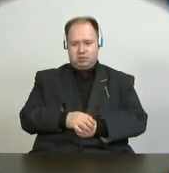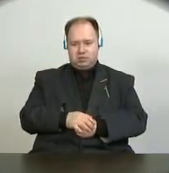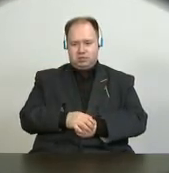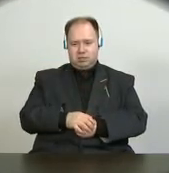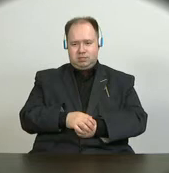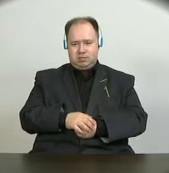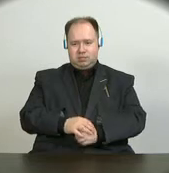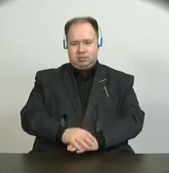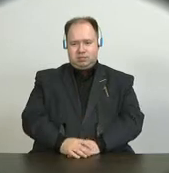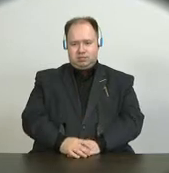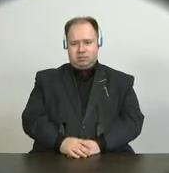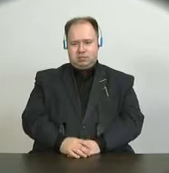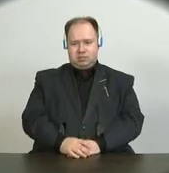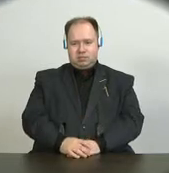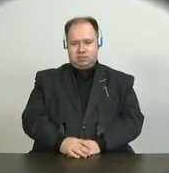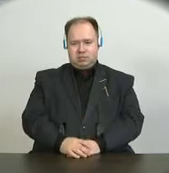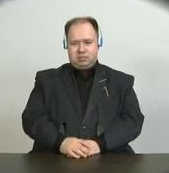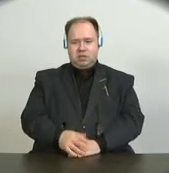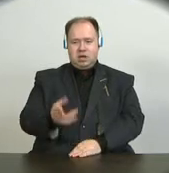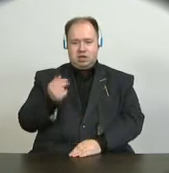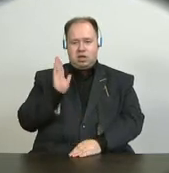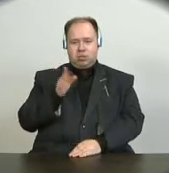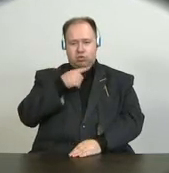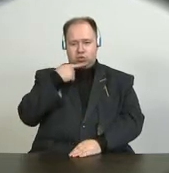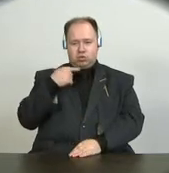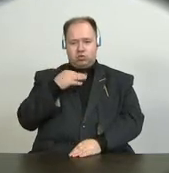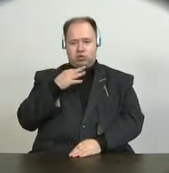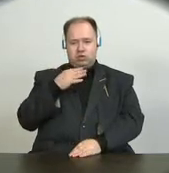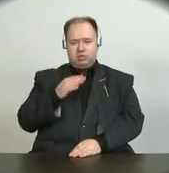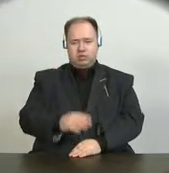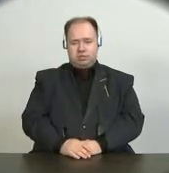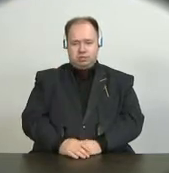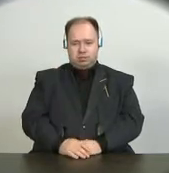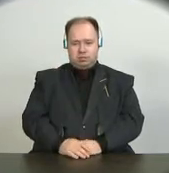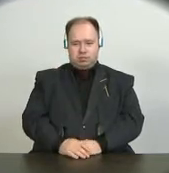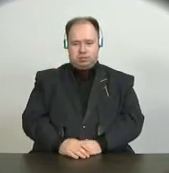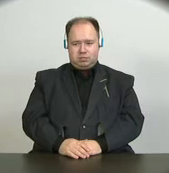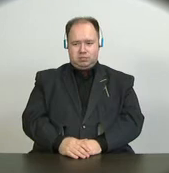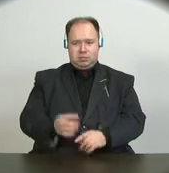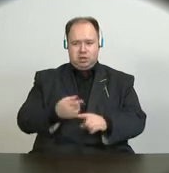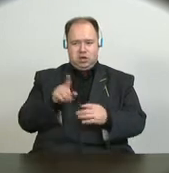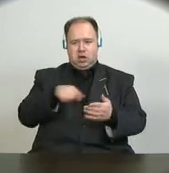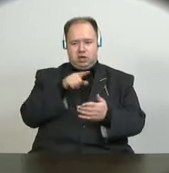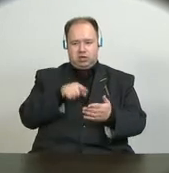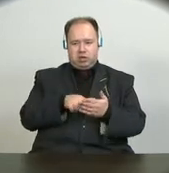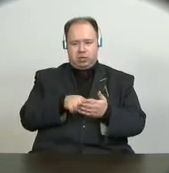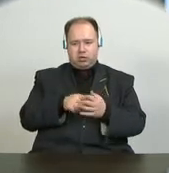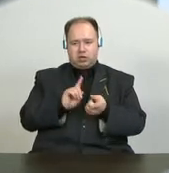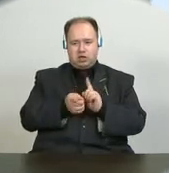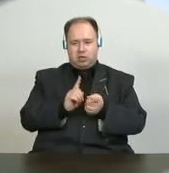хорошо но только начинаем да мы сделаем русский verse взял кстати это вопрос от синхронного